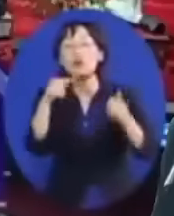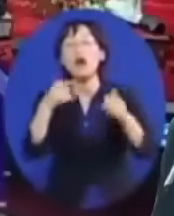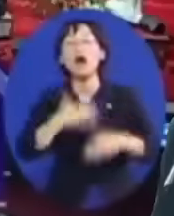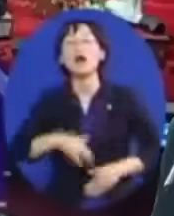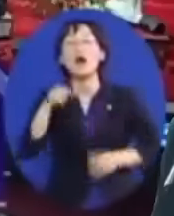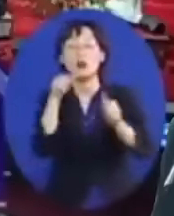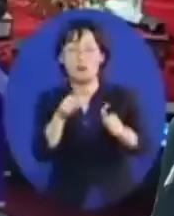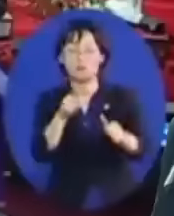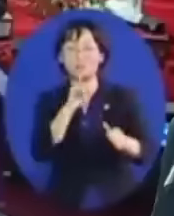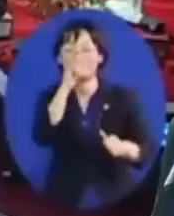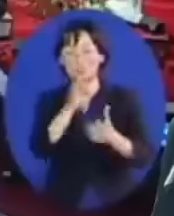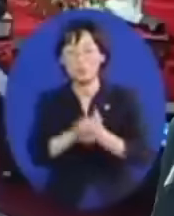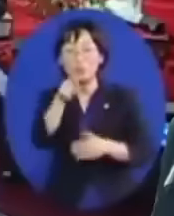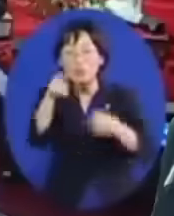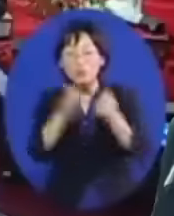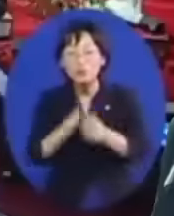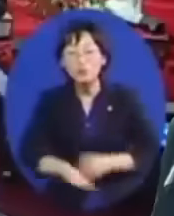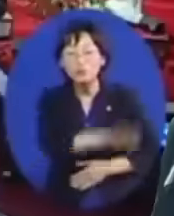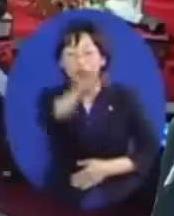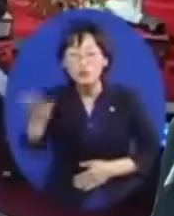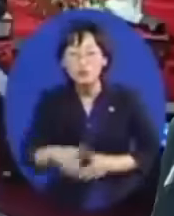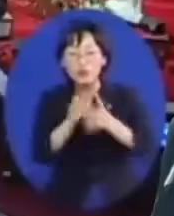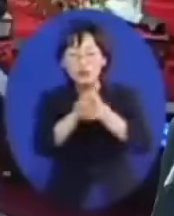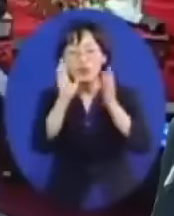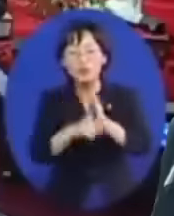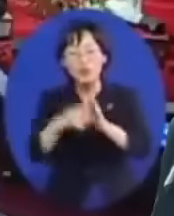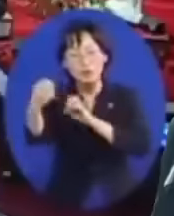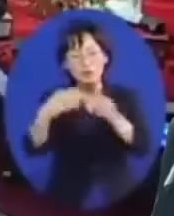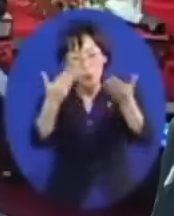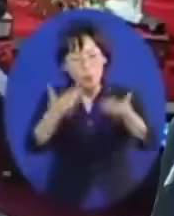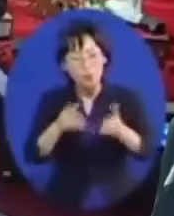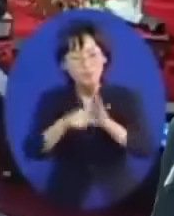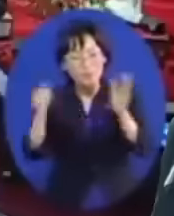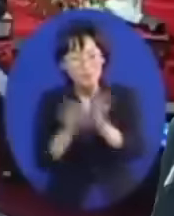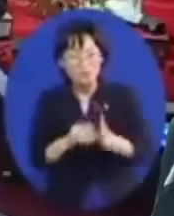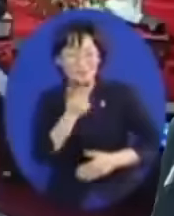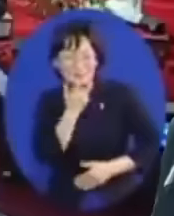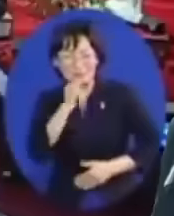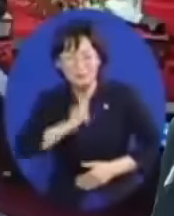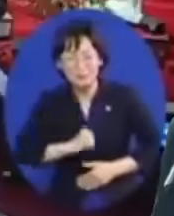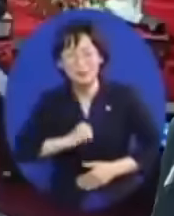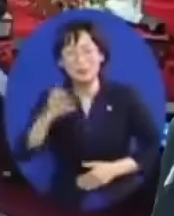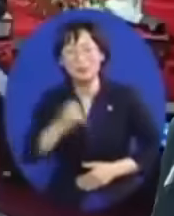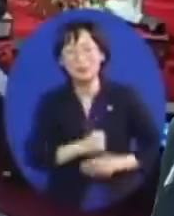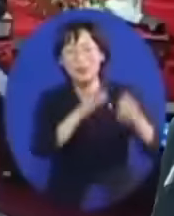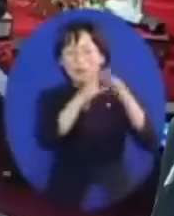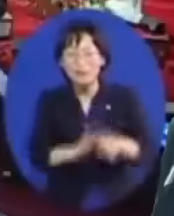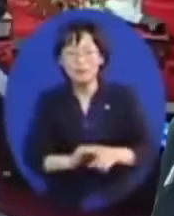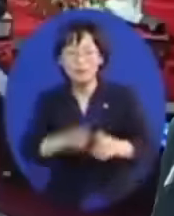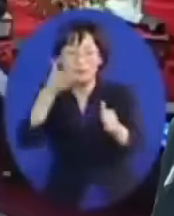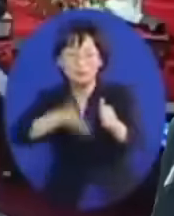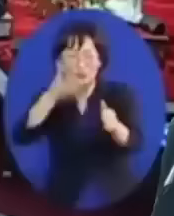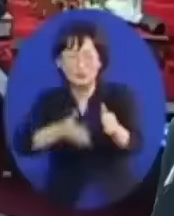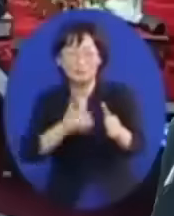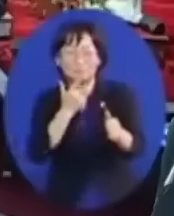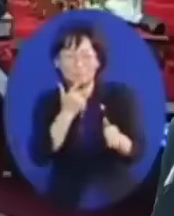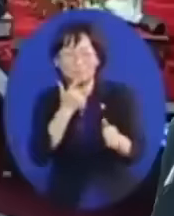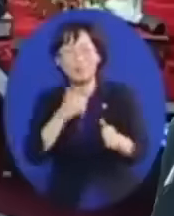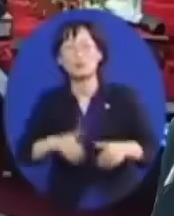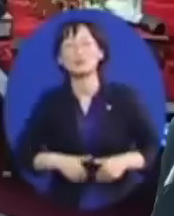것입니다. 그러므로 우리는 기도할 때는 응답이 올 때까지 끈질긴 인내로 계속 요구하고 간청해야 되는